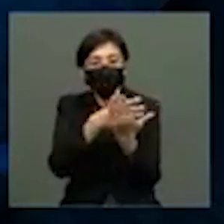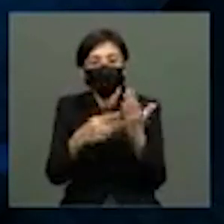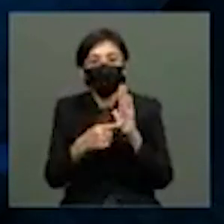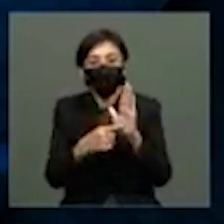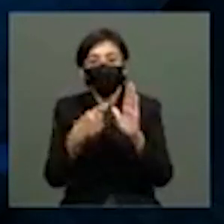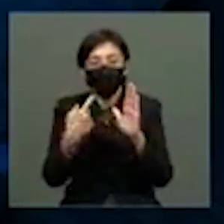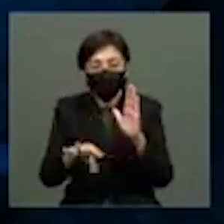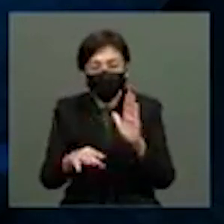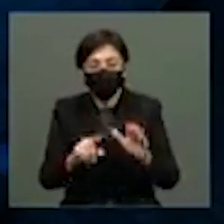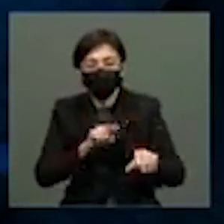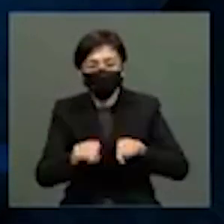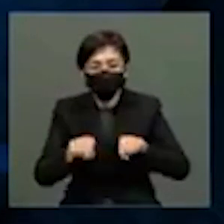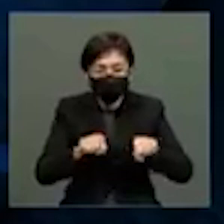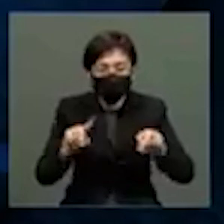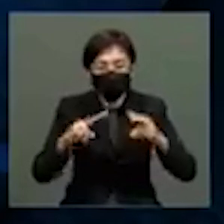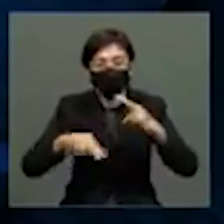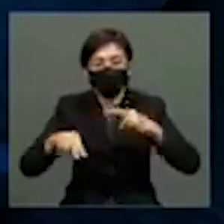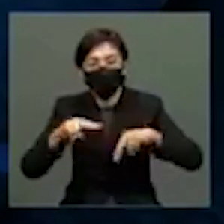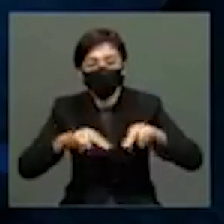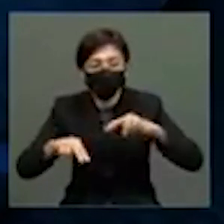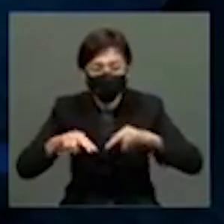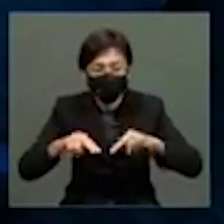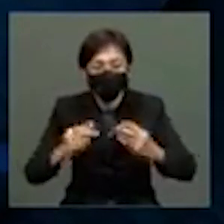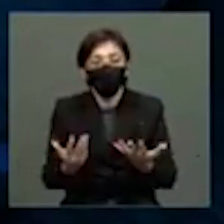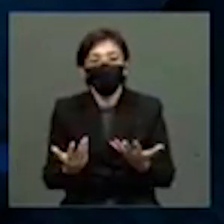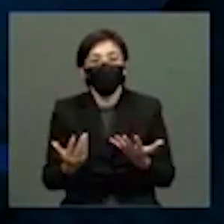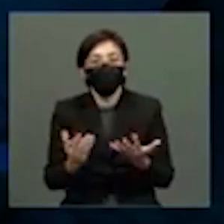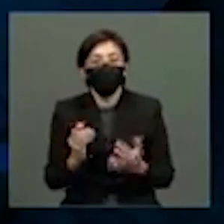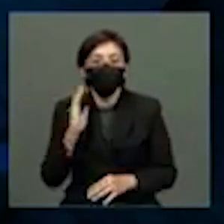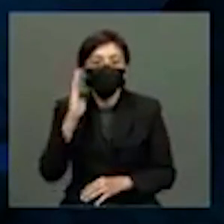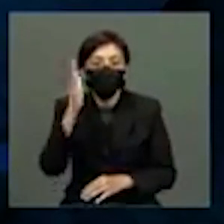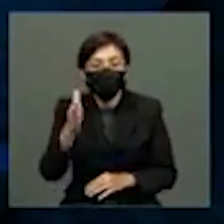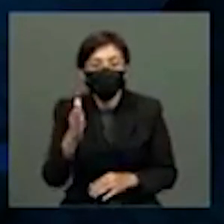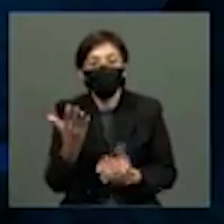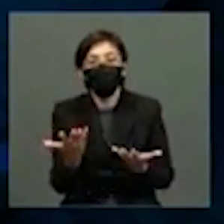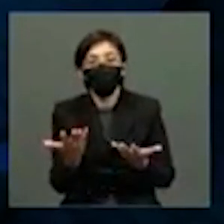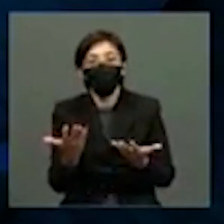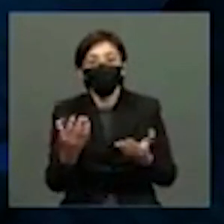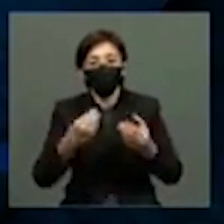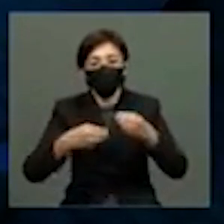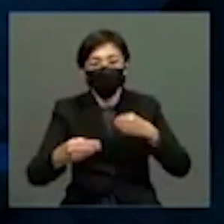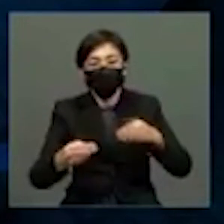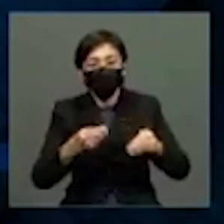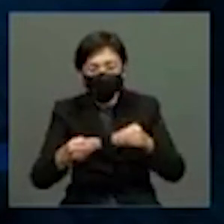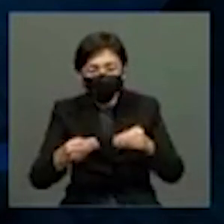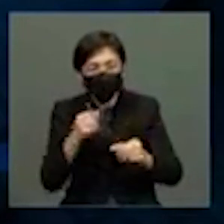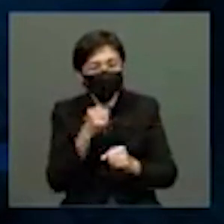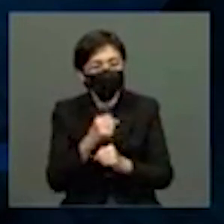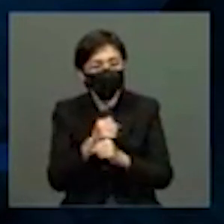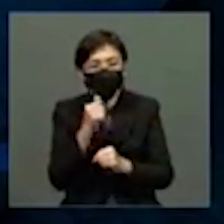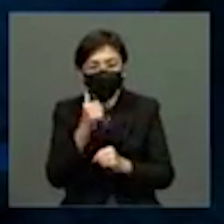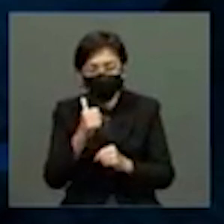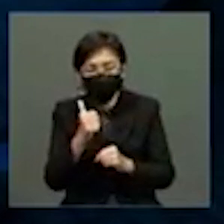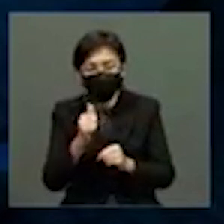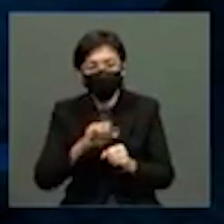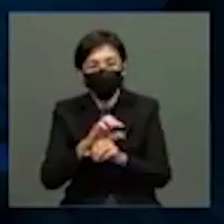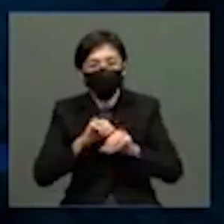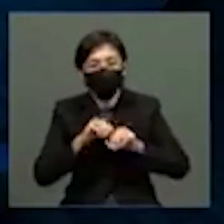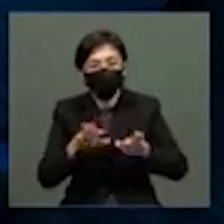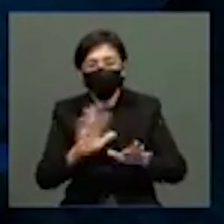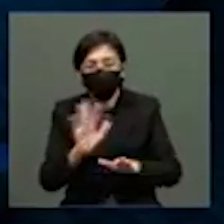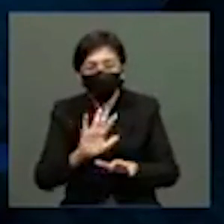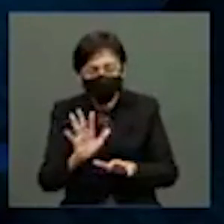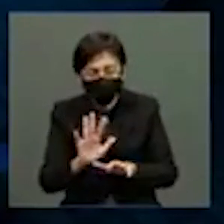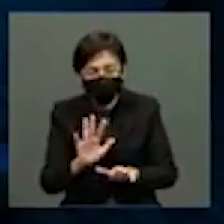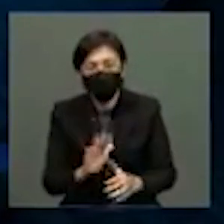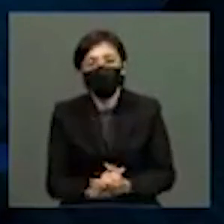เรื่องของการกำกับติดตามหรือเรื่องของการที่จะทำให้ผลของการผ่อนคลายนี้นะครับเป็นไปต